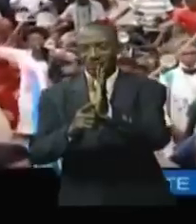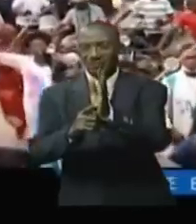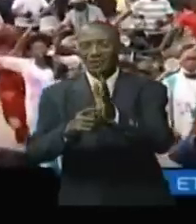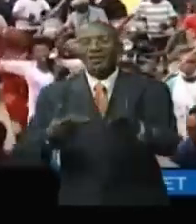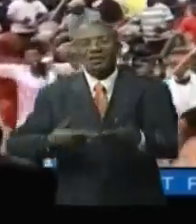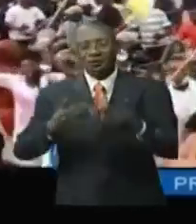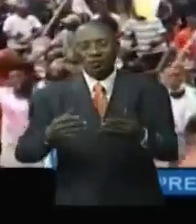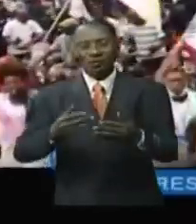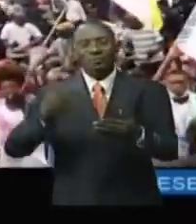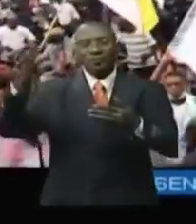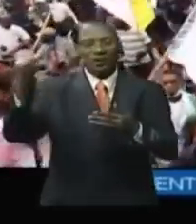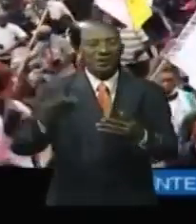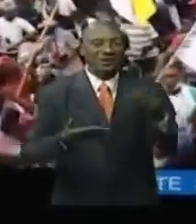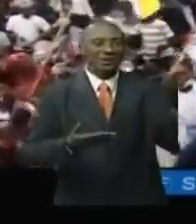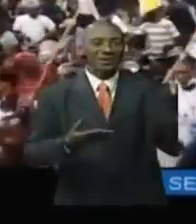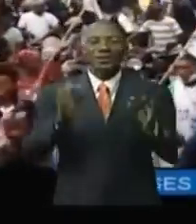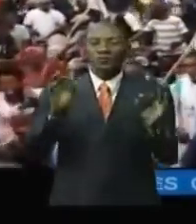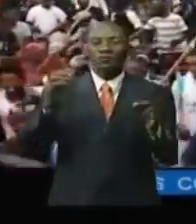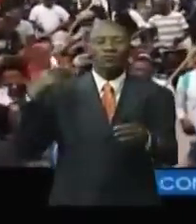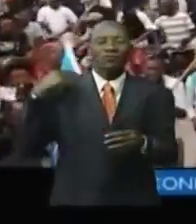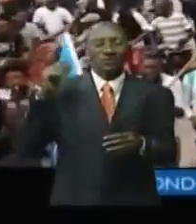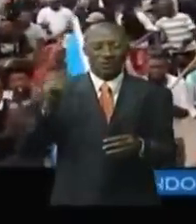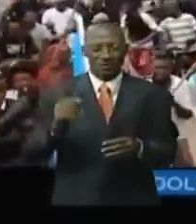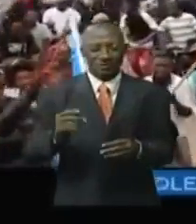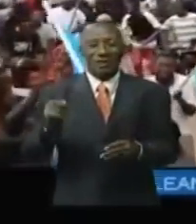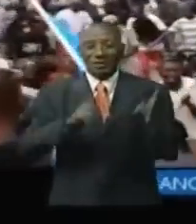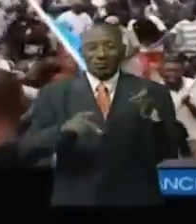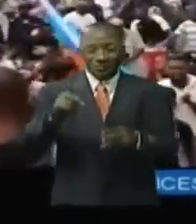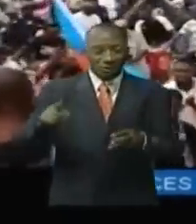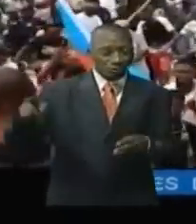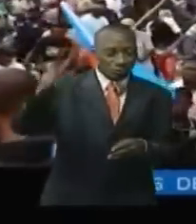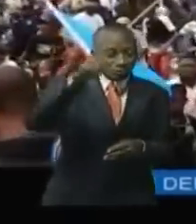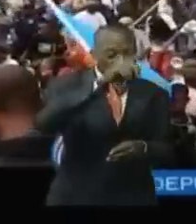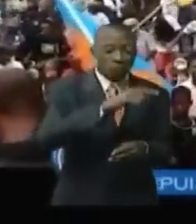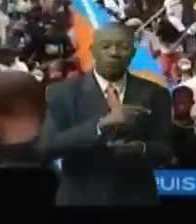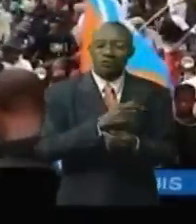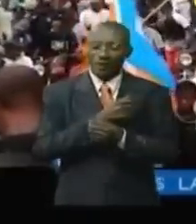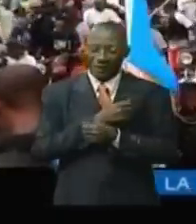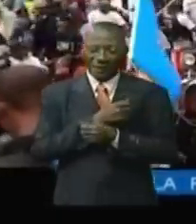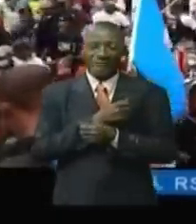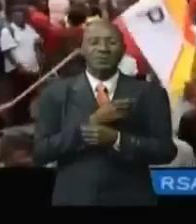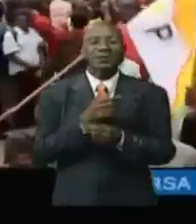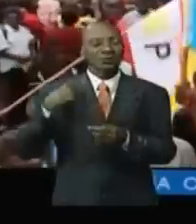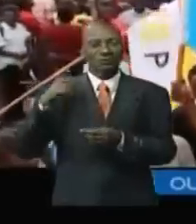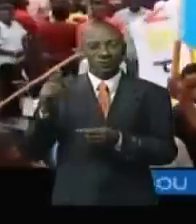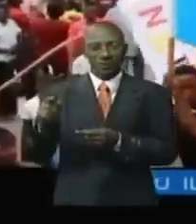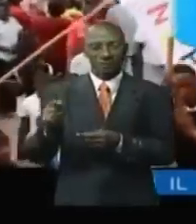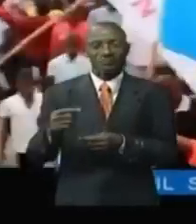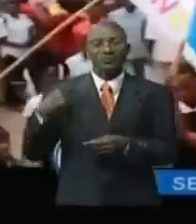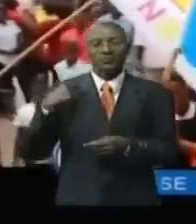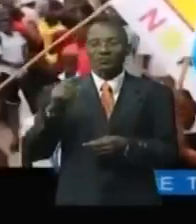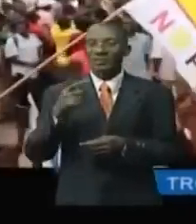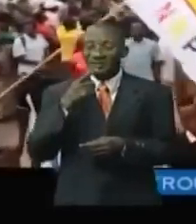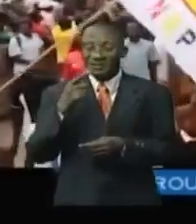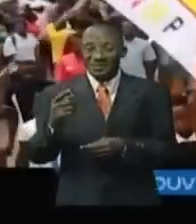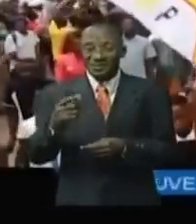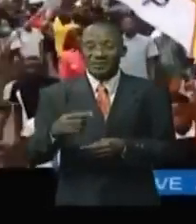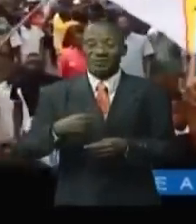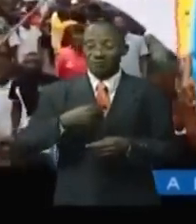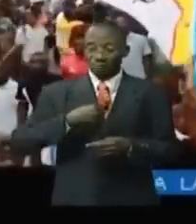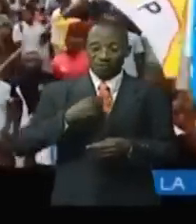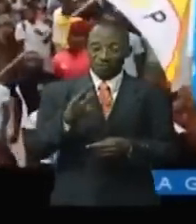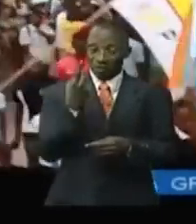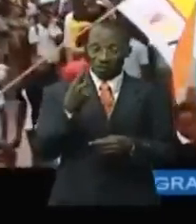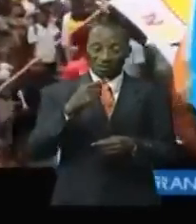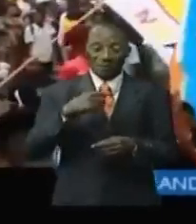était réellement celui qu'elle attendait. Ses pouvoirs est vôtre. Je ne ferai rien sans vous avoir consulté. Je commence par vous